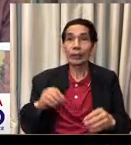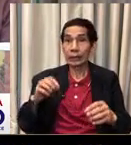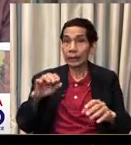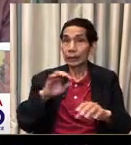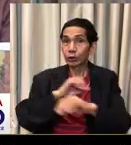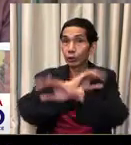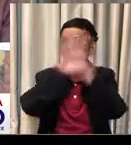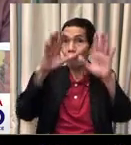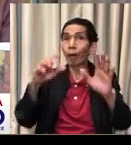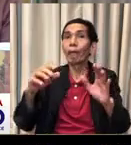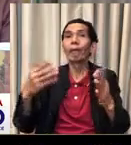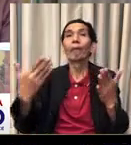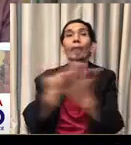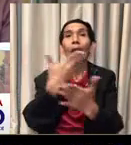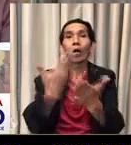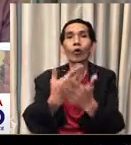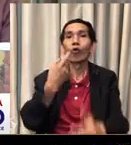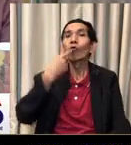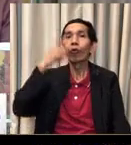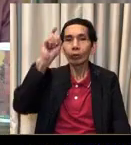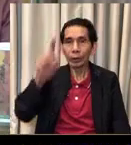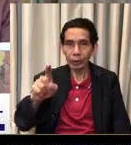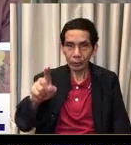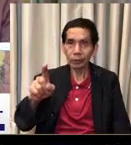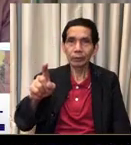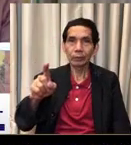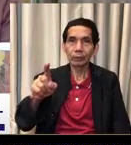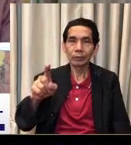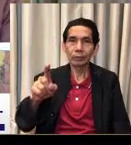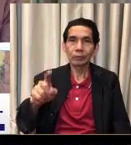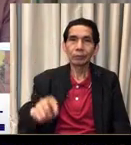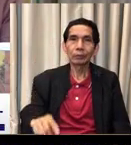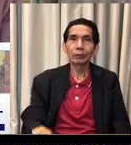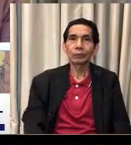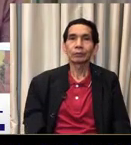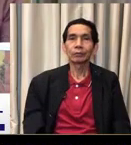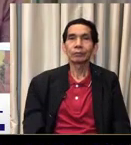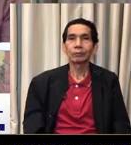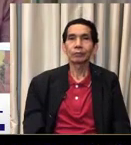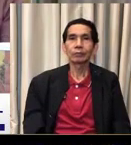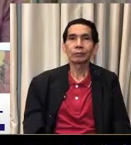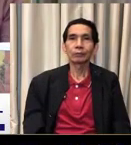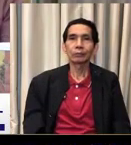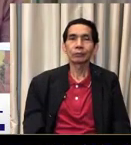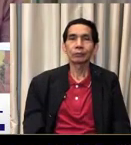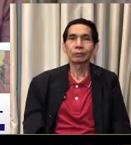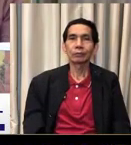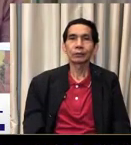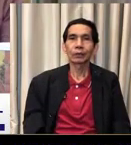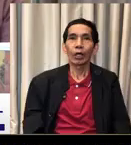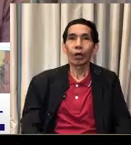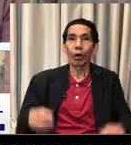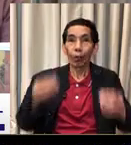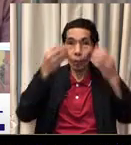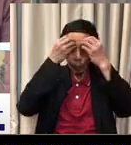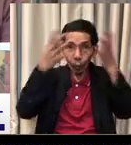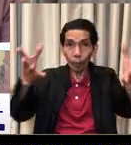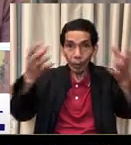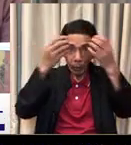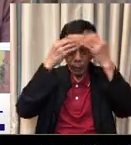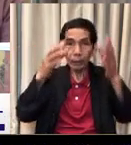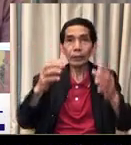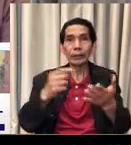po sa iyo. May bago pong direktiba ng pagsasayos. Oh. Ano 'yan? Panawagan niyan